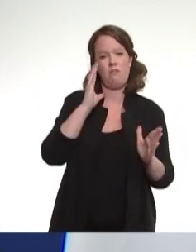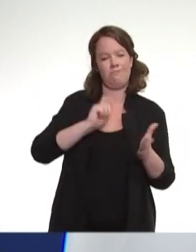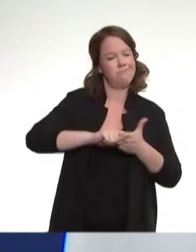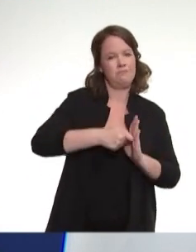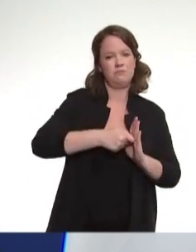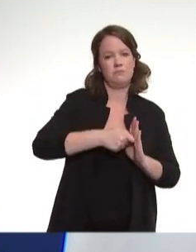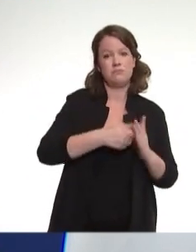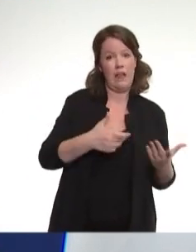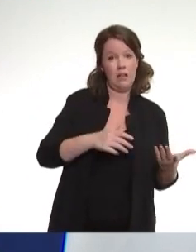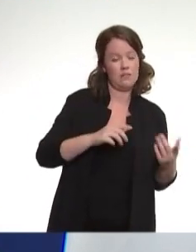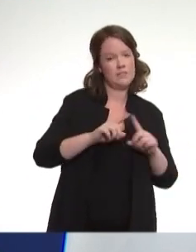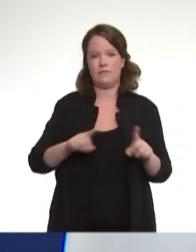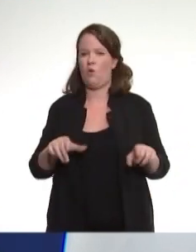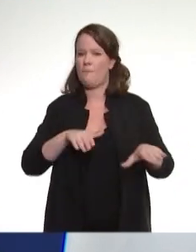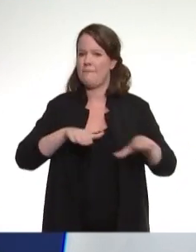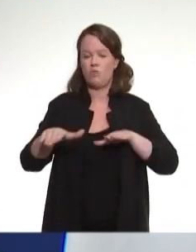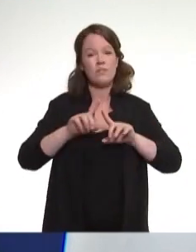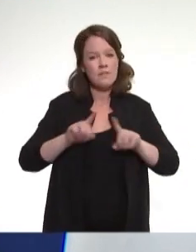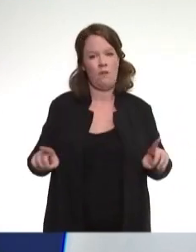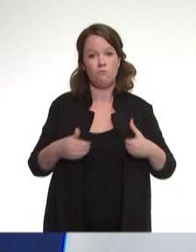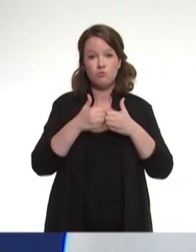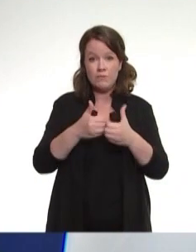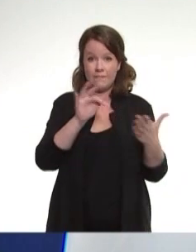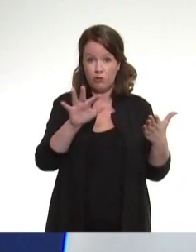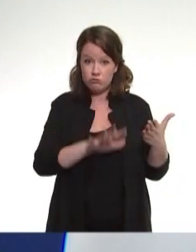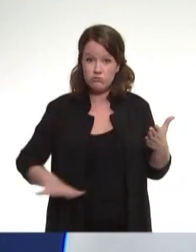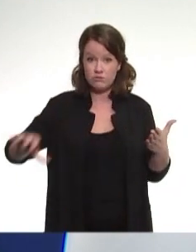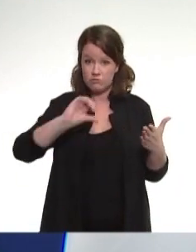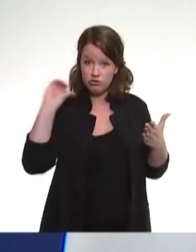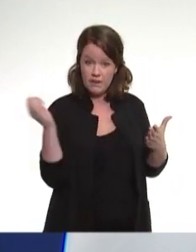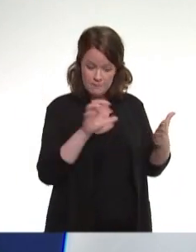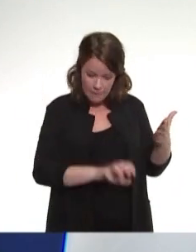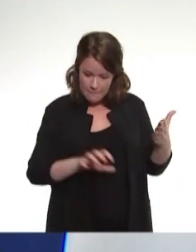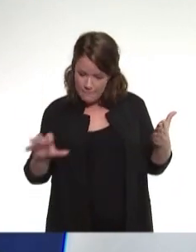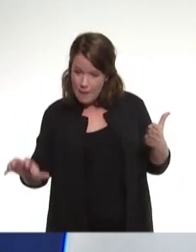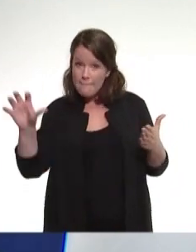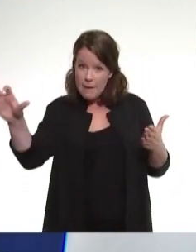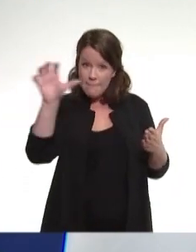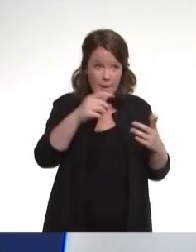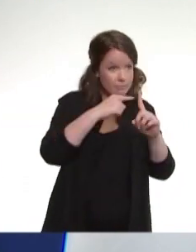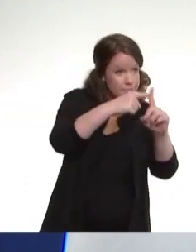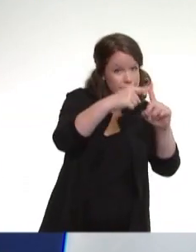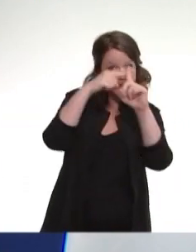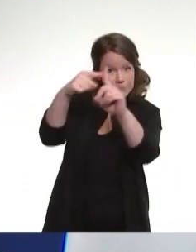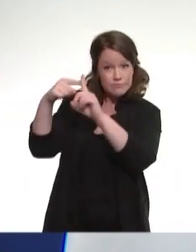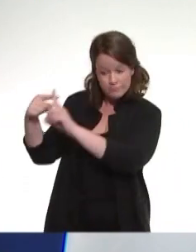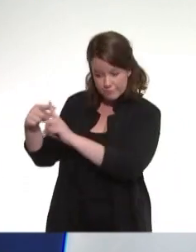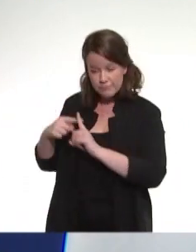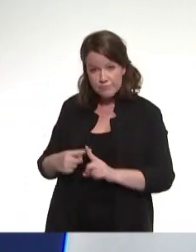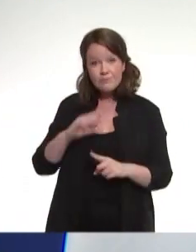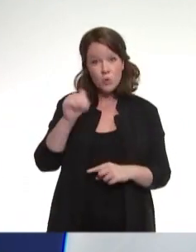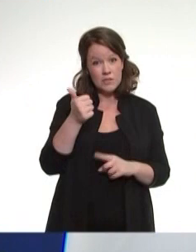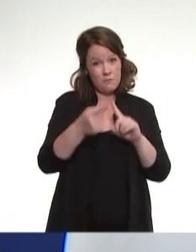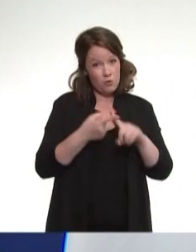chaque endroit collectivement et individuellement par les efforts et la solidarité que nous montrons au quotidien en faisant attention de ne pas contaminer nos proches notamment les plus fragiles